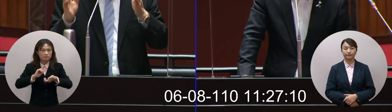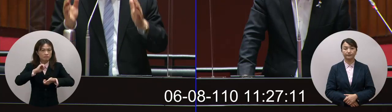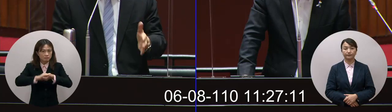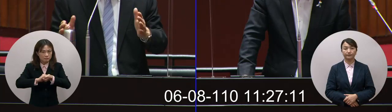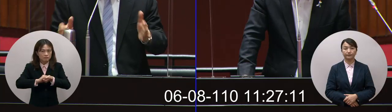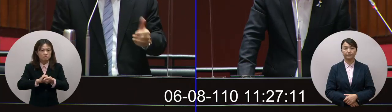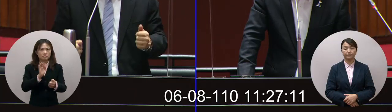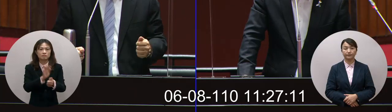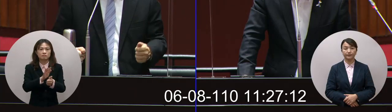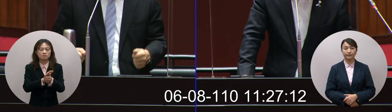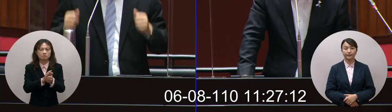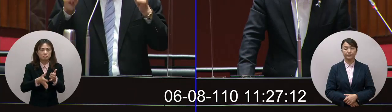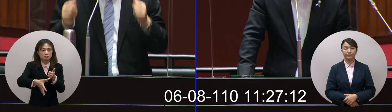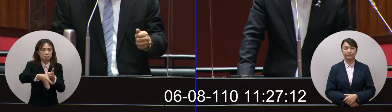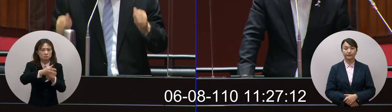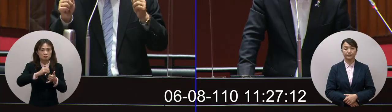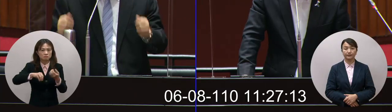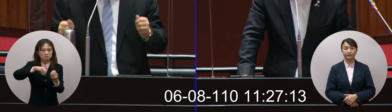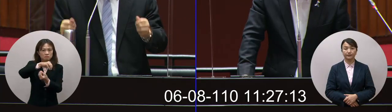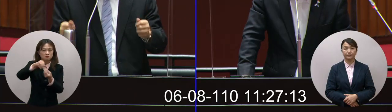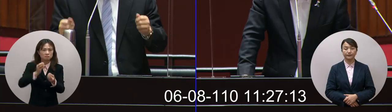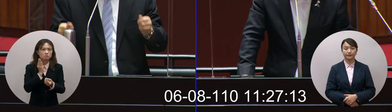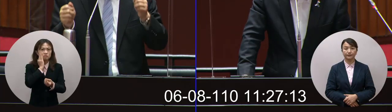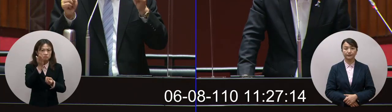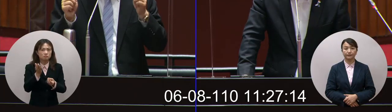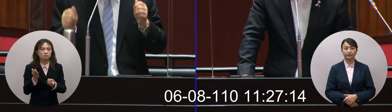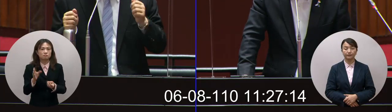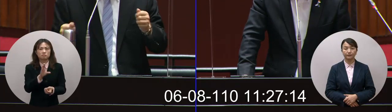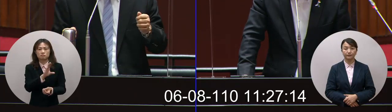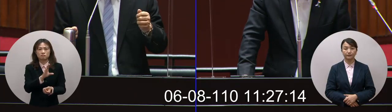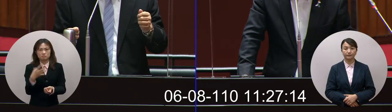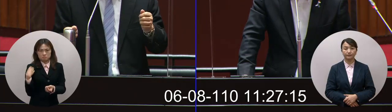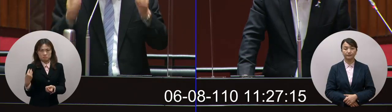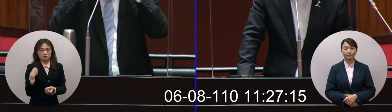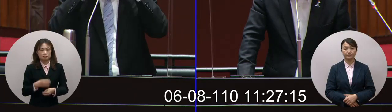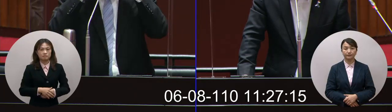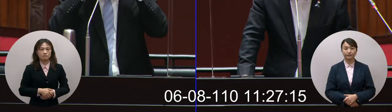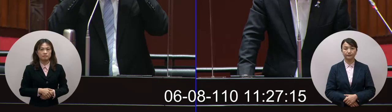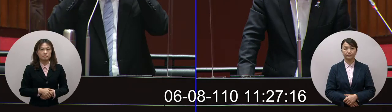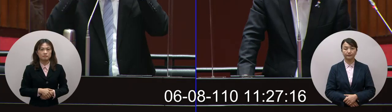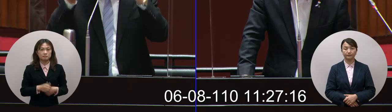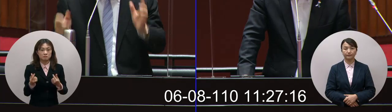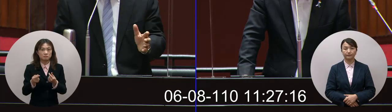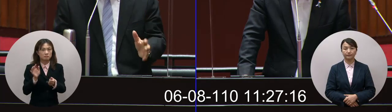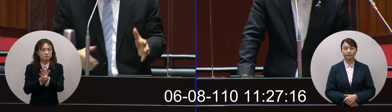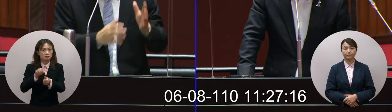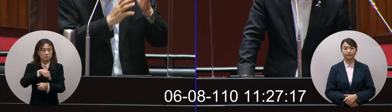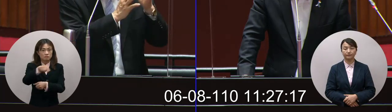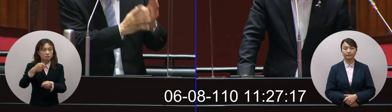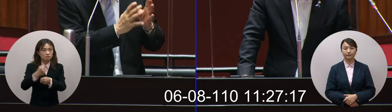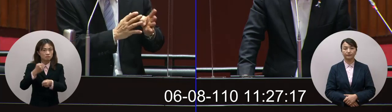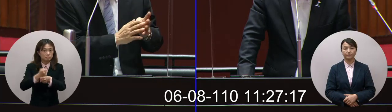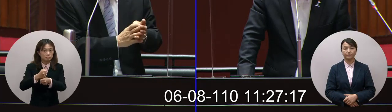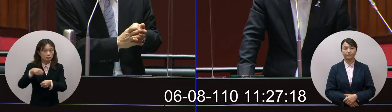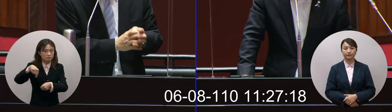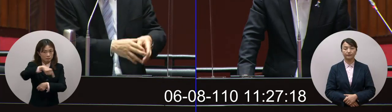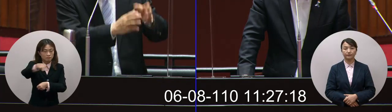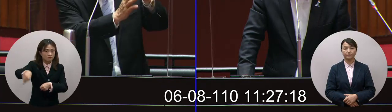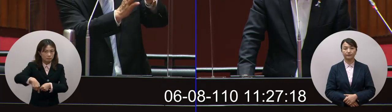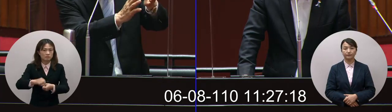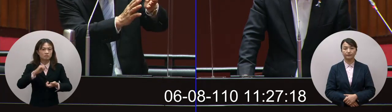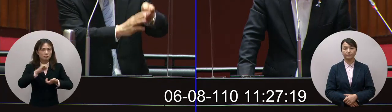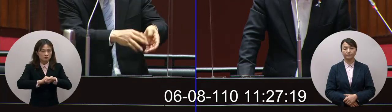家正常运作。这个正常运作的必要人员都必须由相关部